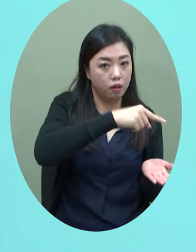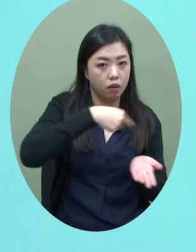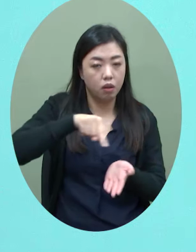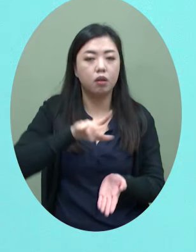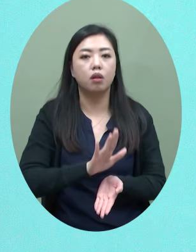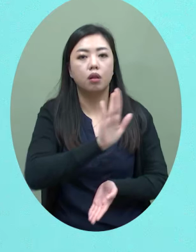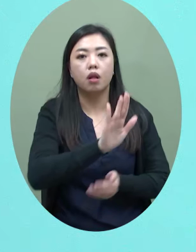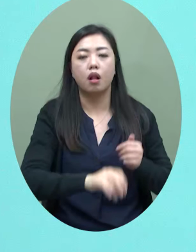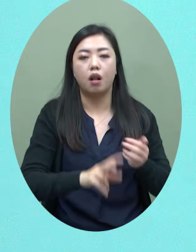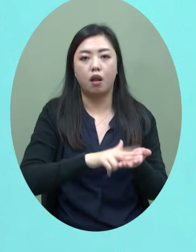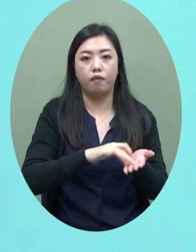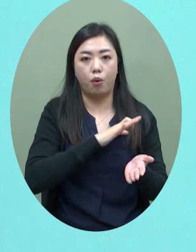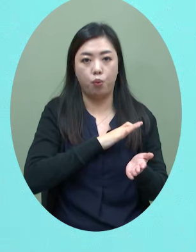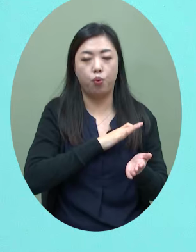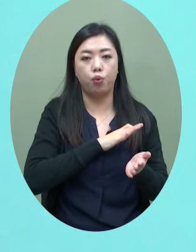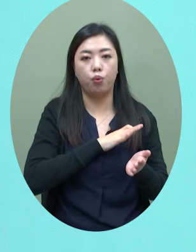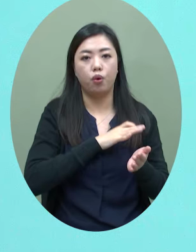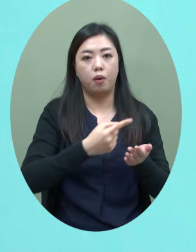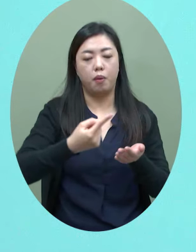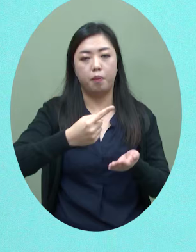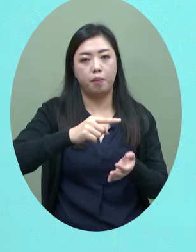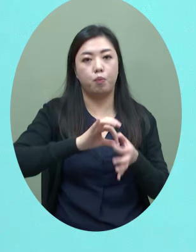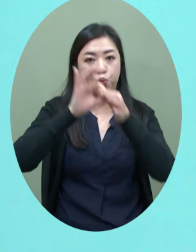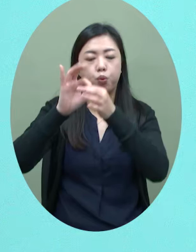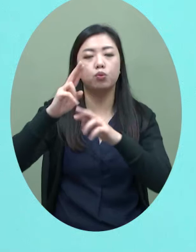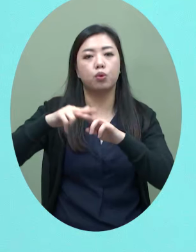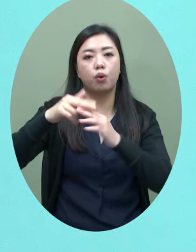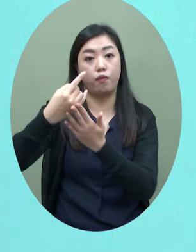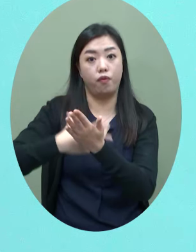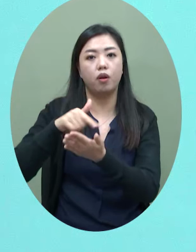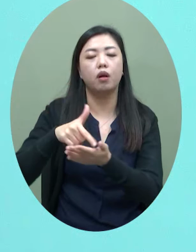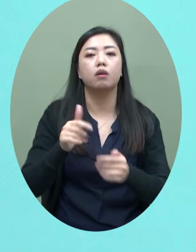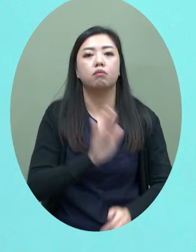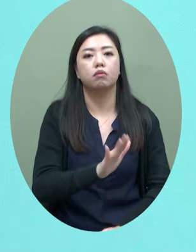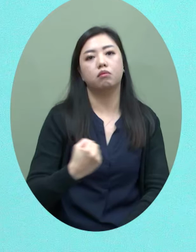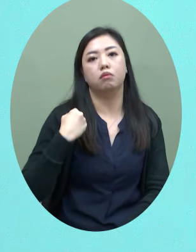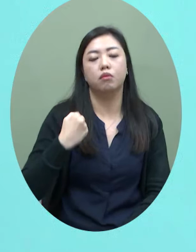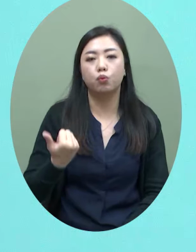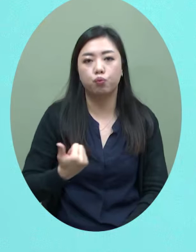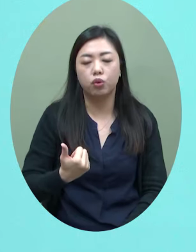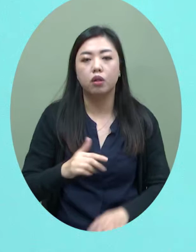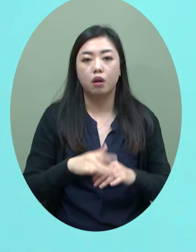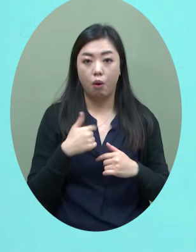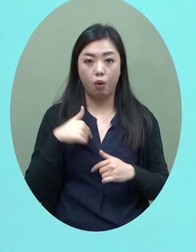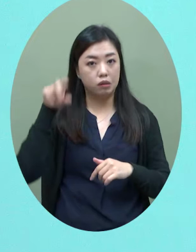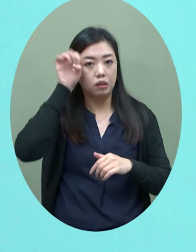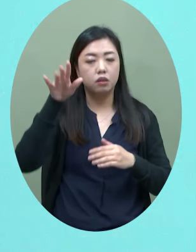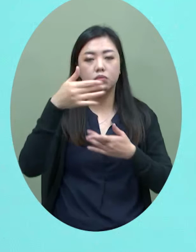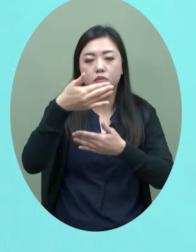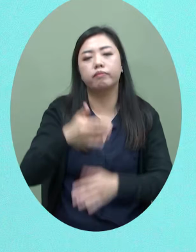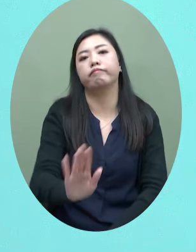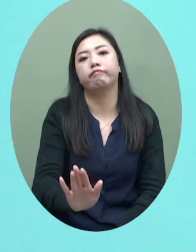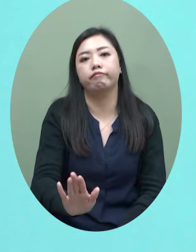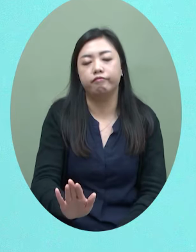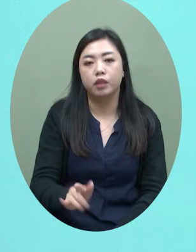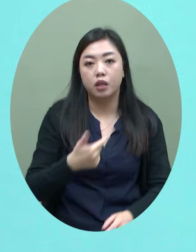喺基本法之下嘅憲制功能。咁所以呢個係唔會我哋去提出一個嘅期限。如果大家留意我